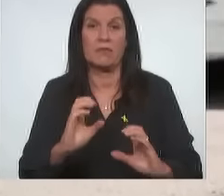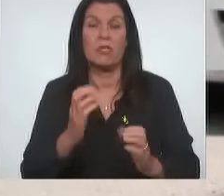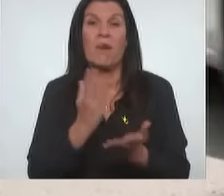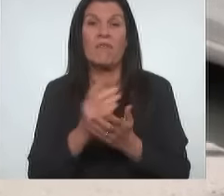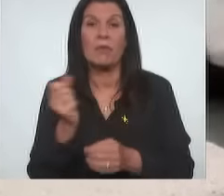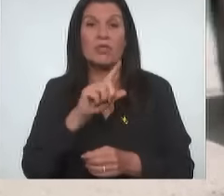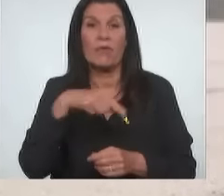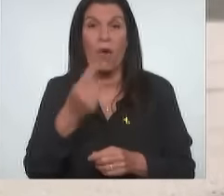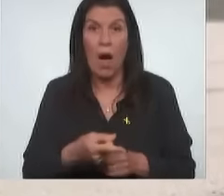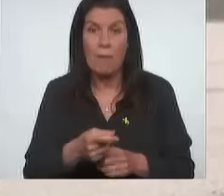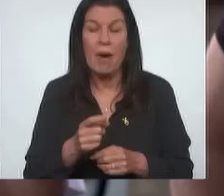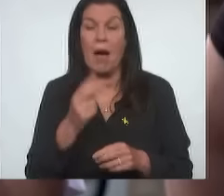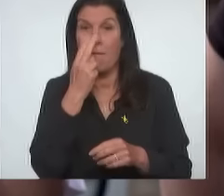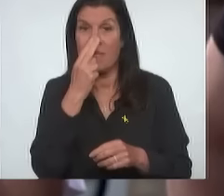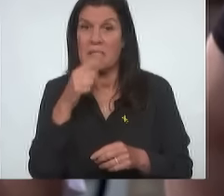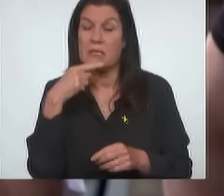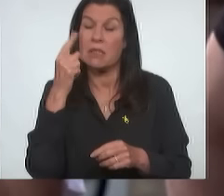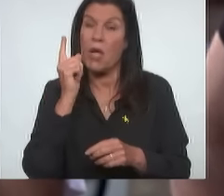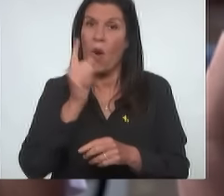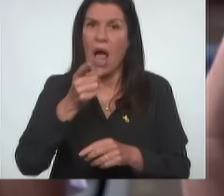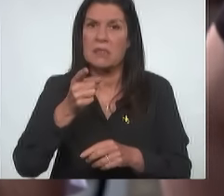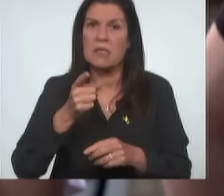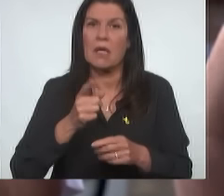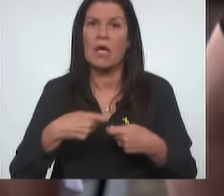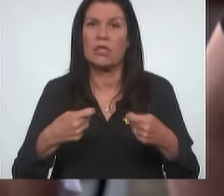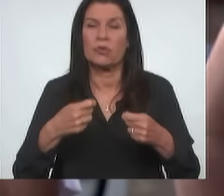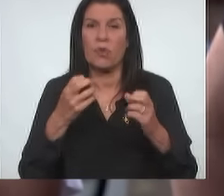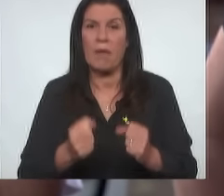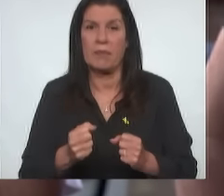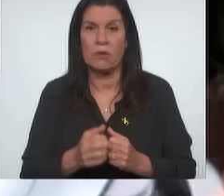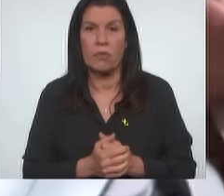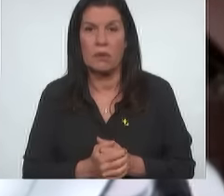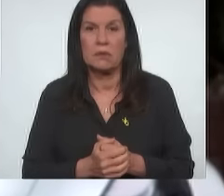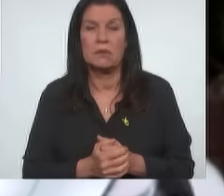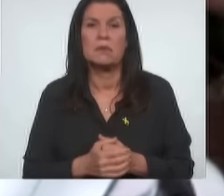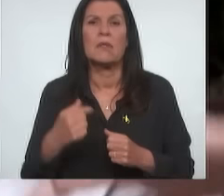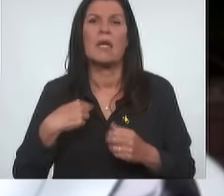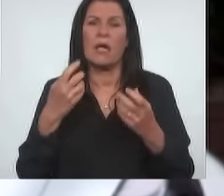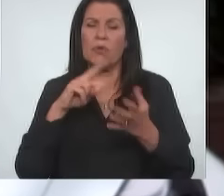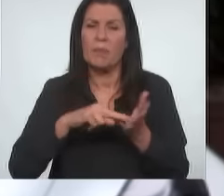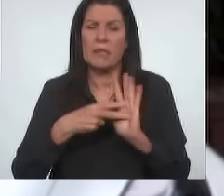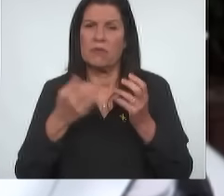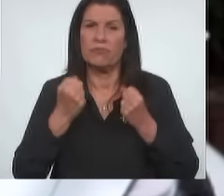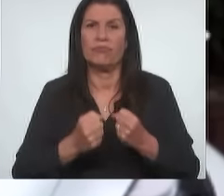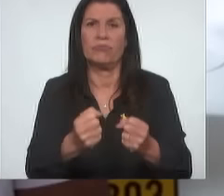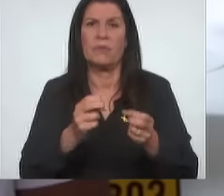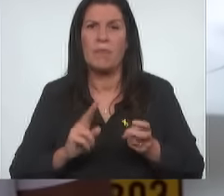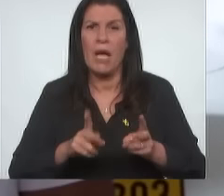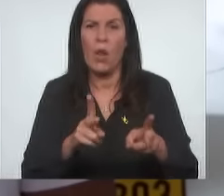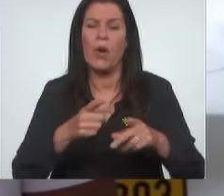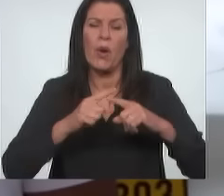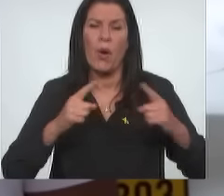איתות אזהרה לשוק הביטוח. אנחנו פשוט מתחילים לעשות נסיעה בכבישי איילון, רכבים בצבעים שונים, בסוגים שונים,